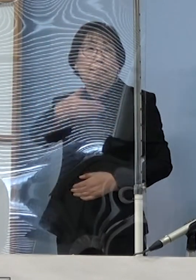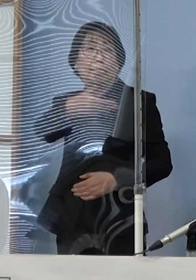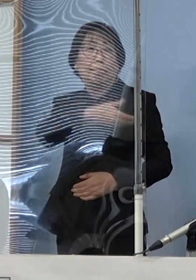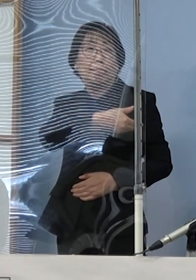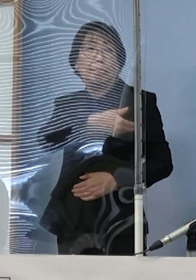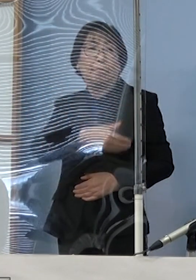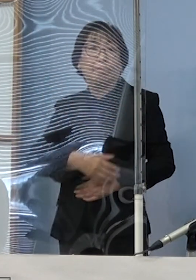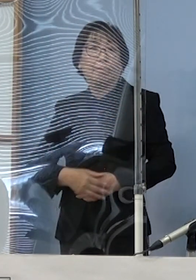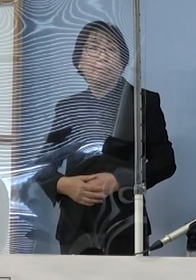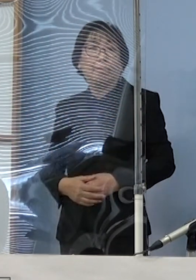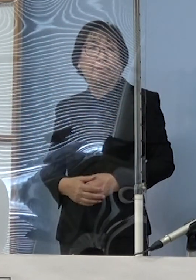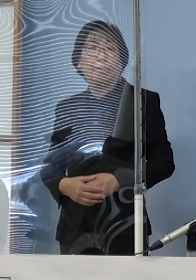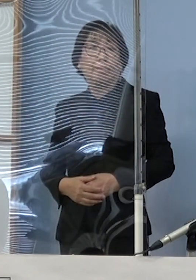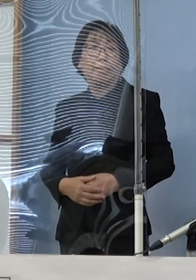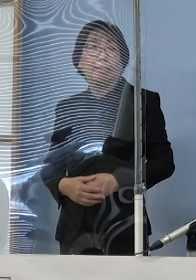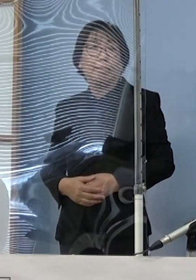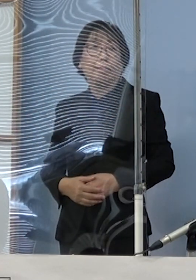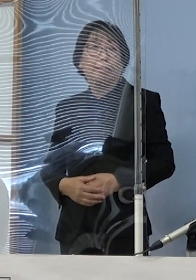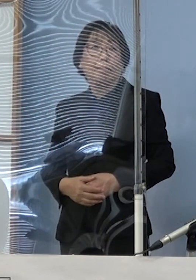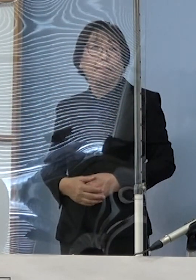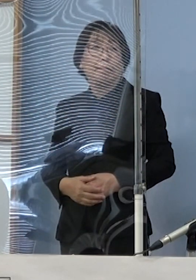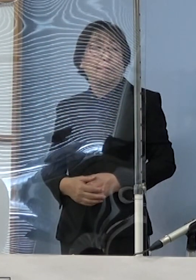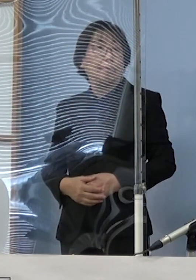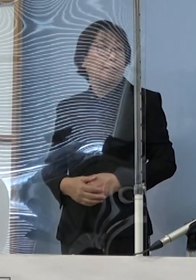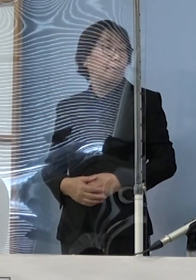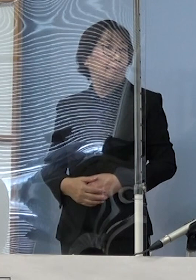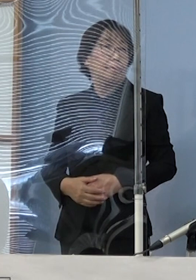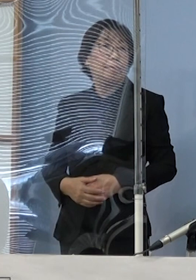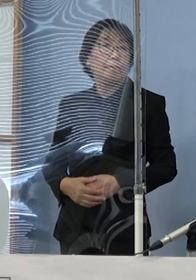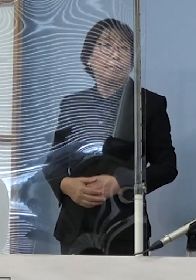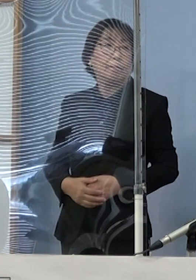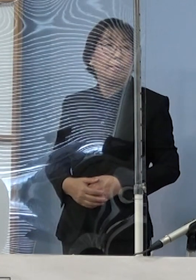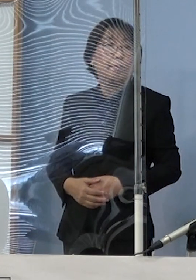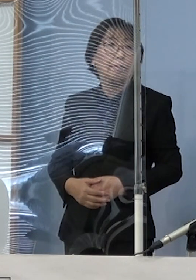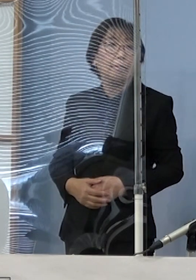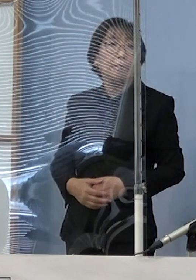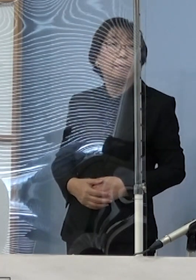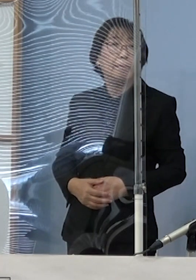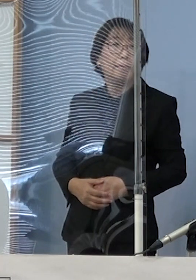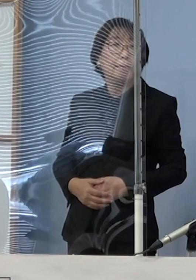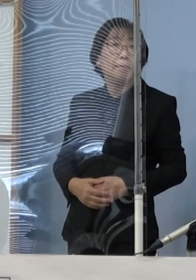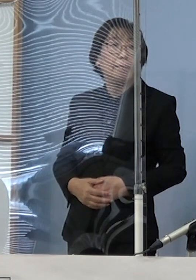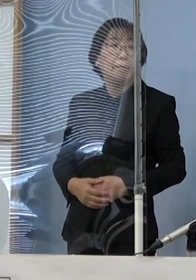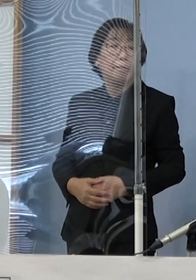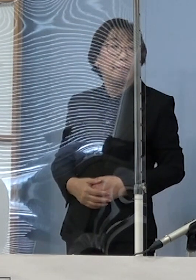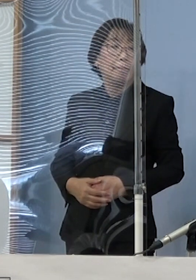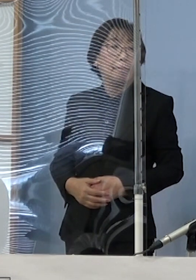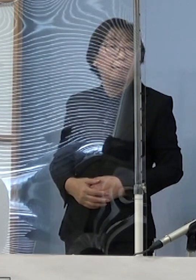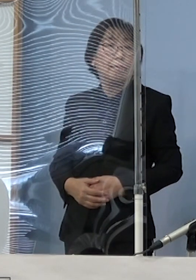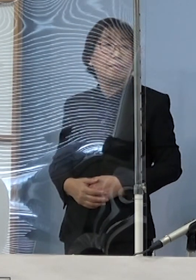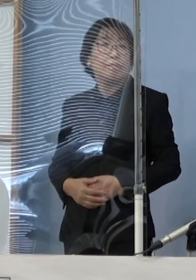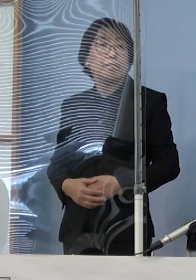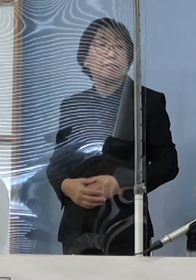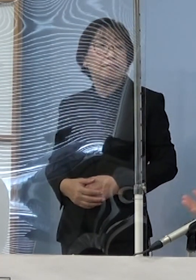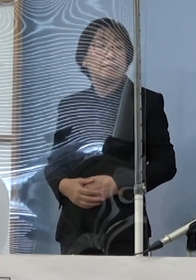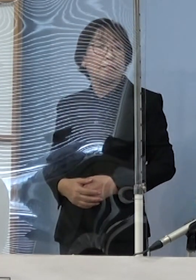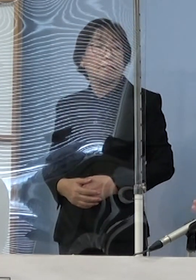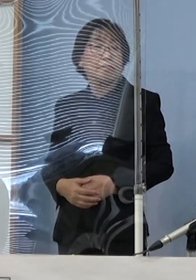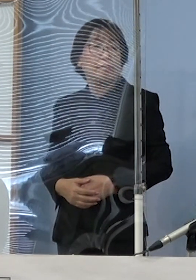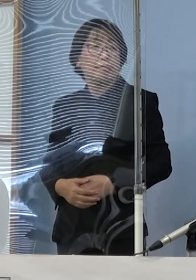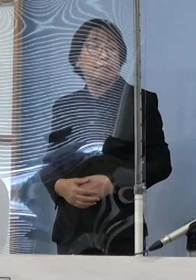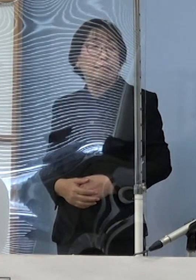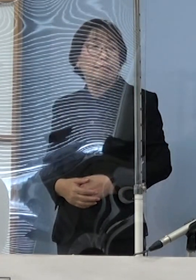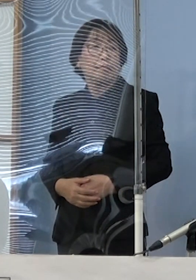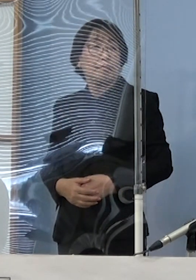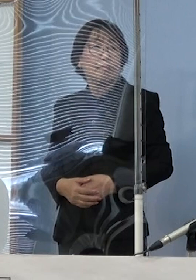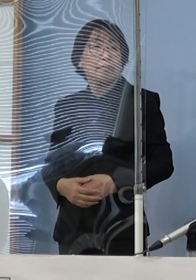今先ほど多動性症候群の方をちょっと揶揄される ような、いやいや、ごめんなさい、そういった意味ではなくて、そういう行動にこ